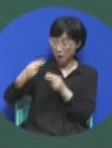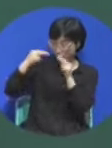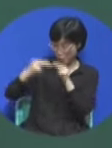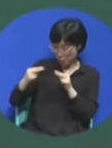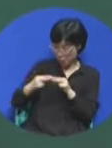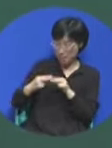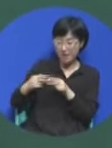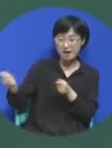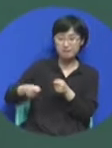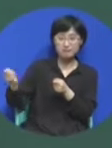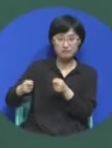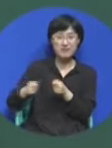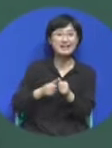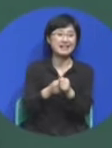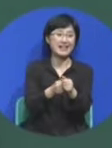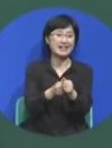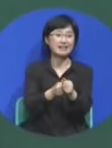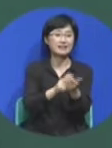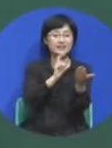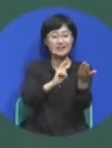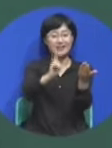맞춰서 제가 찬송 인도를 했어요.